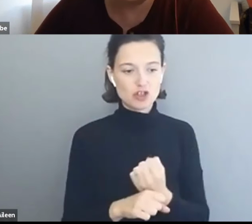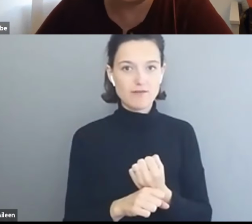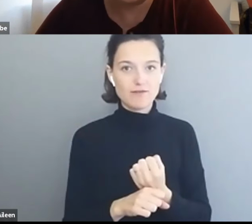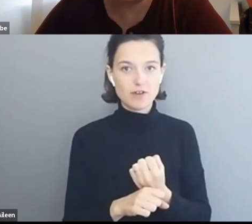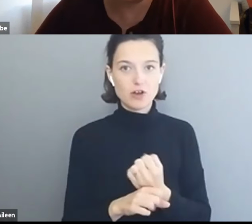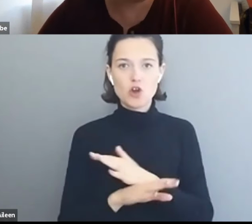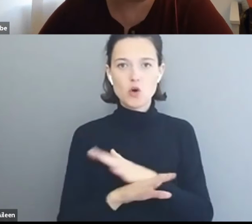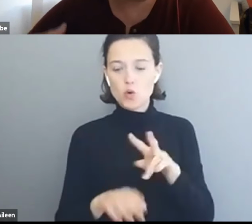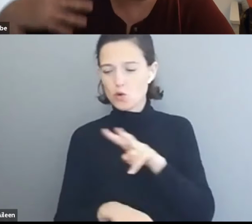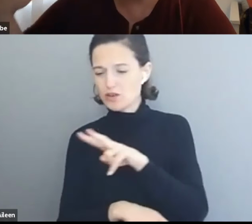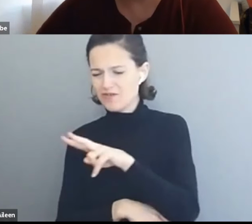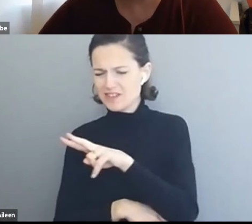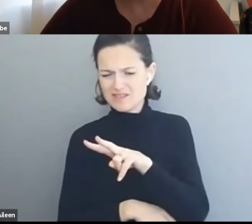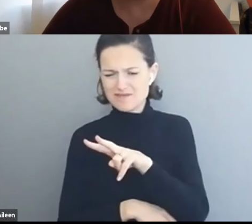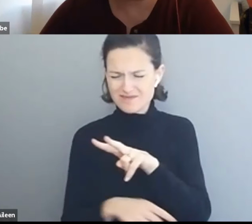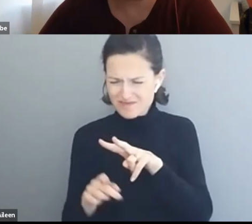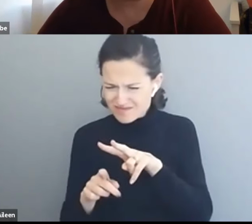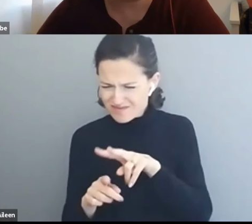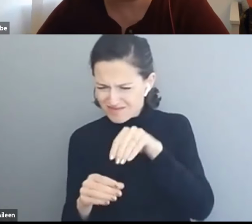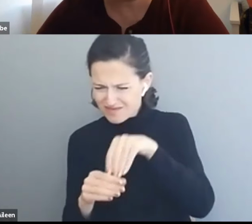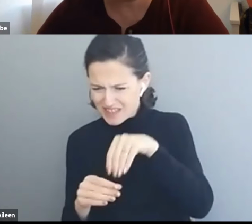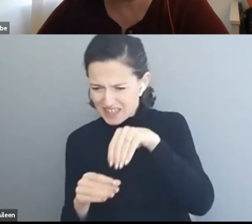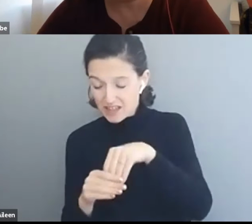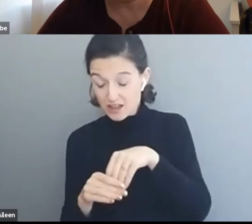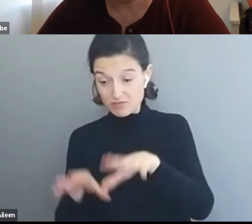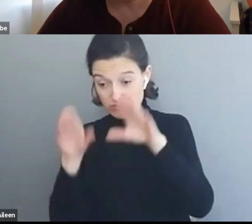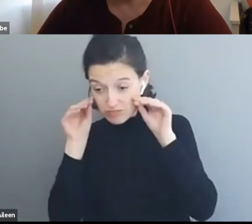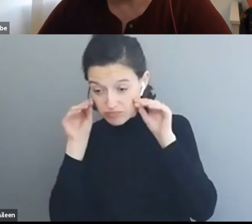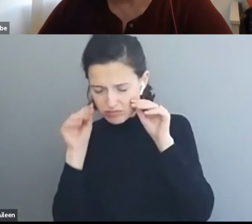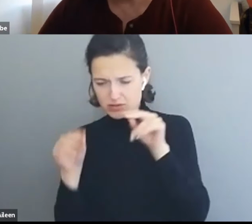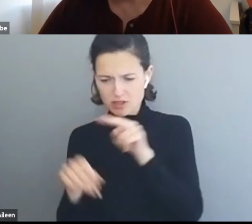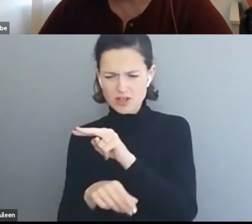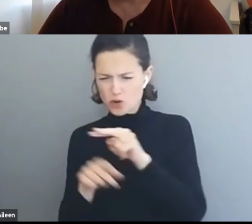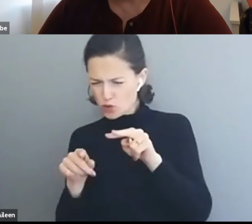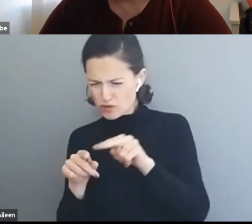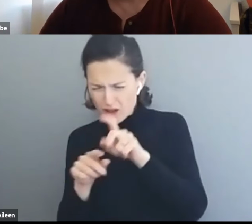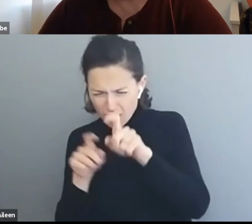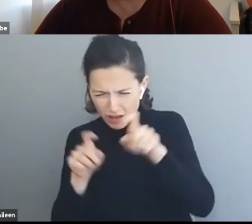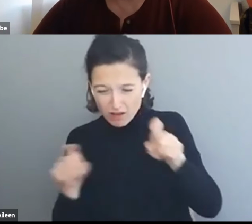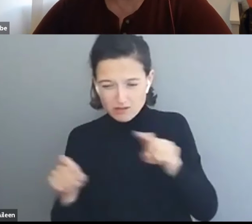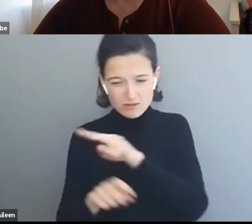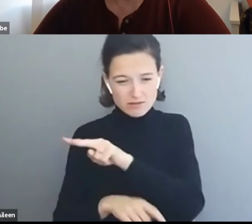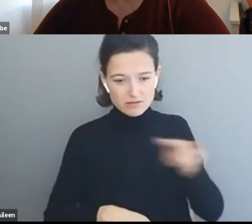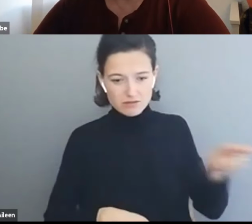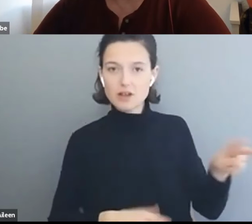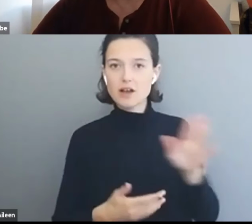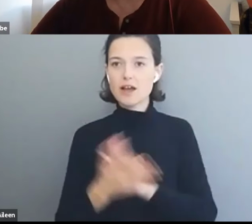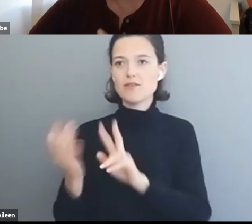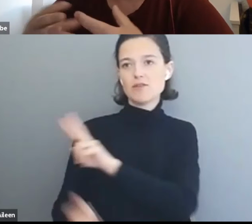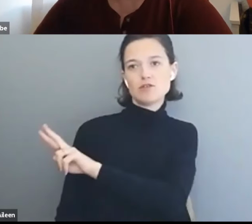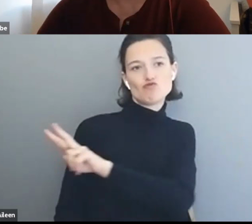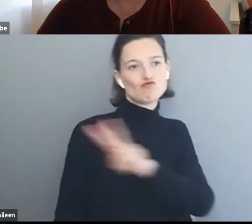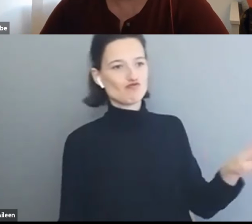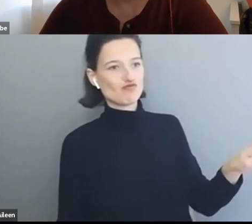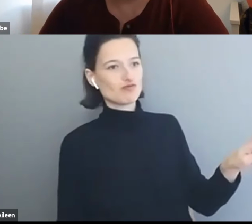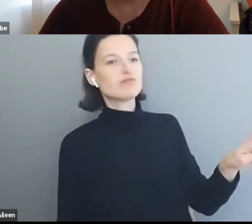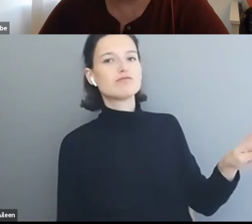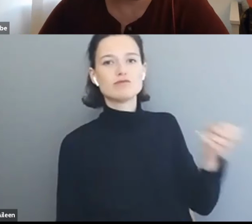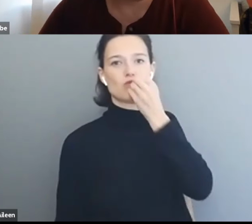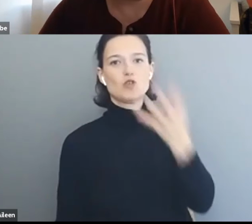Lesen des Textes, dass man an der Inhaltserfassung also teilhaben kann. Und hier geht es darum, diesen